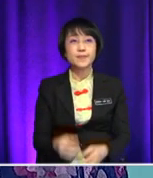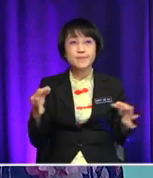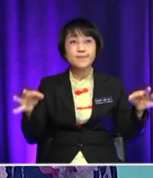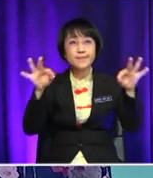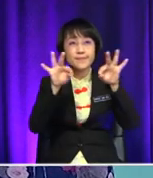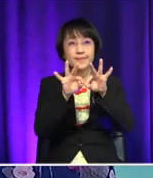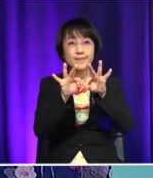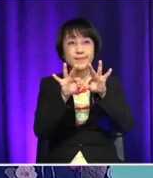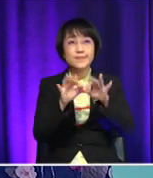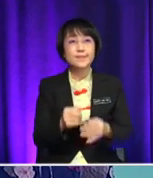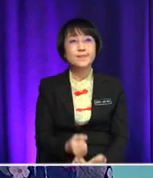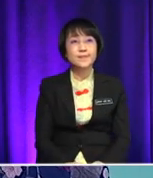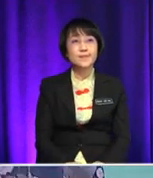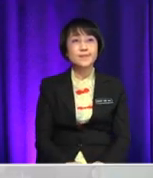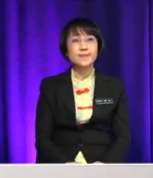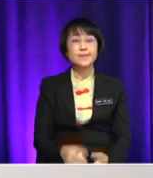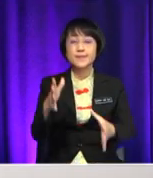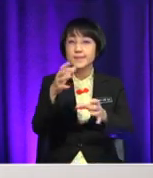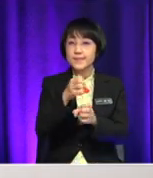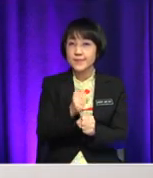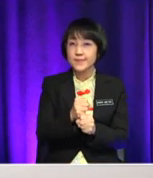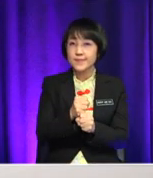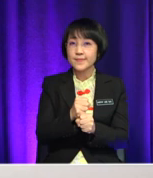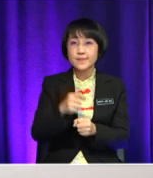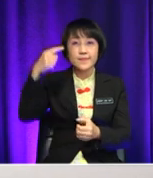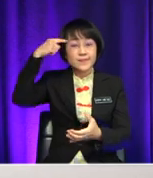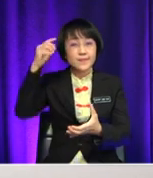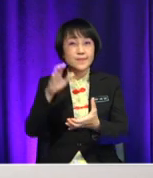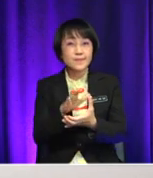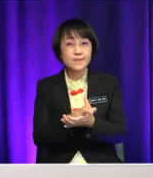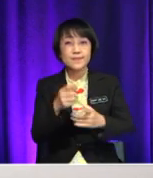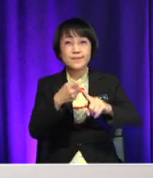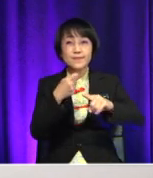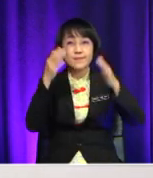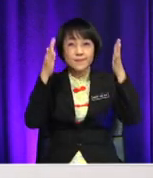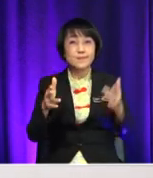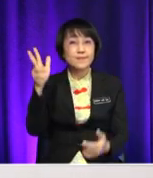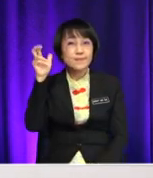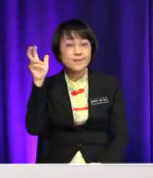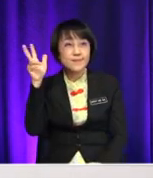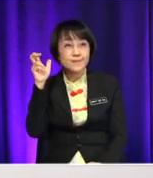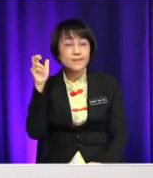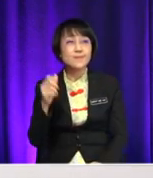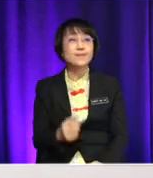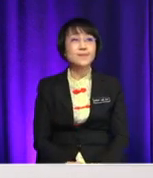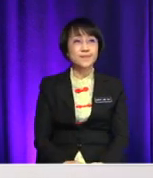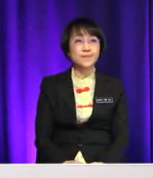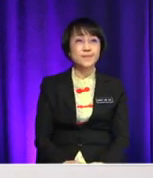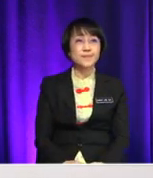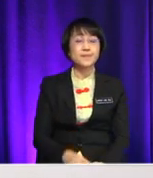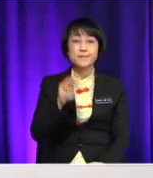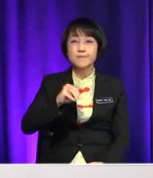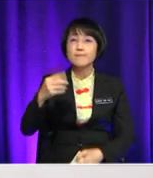karena memperoleh kepercayaan daripada pende pendengar jadi anak-anak SMP Kampung Soeharto Pak Eko karena